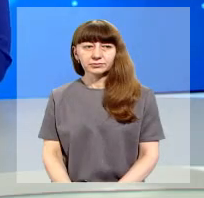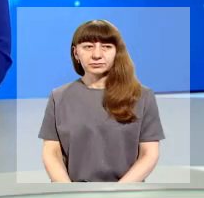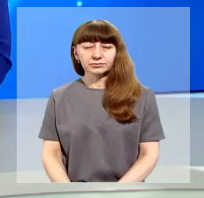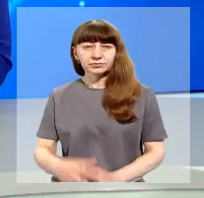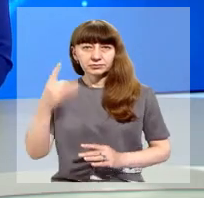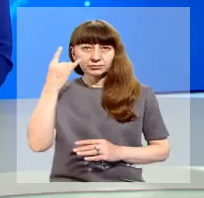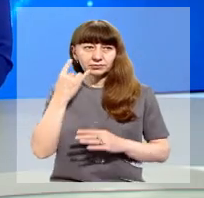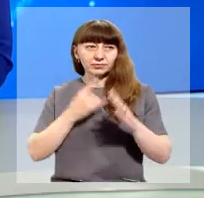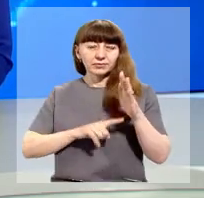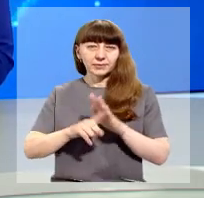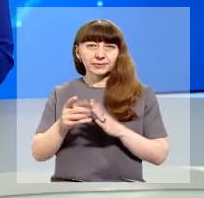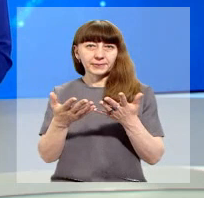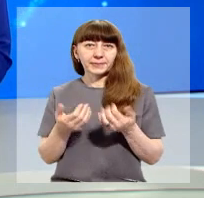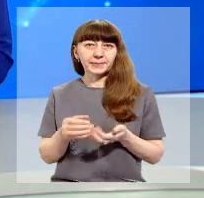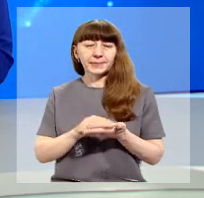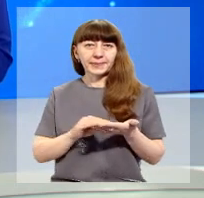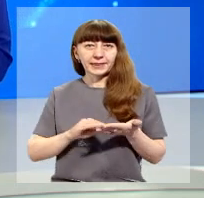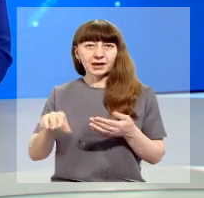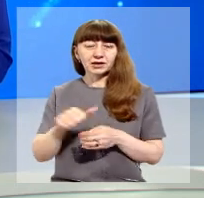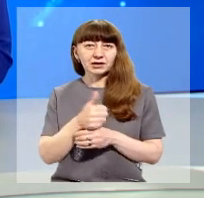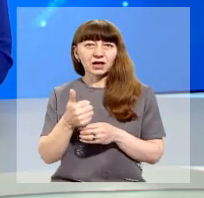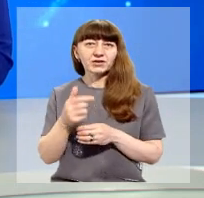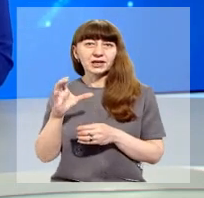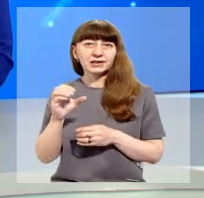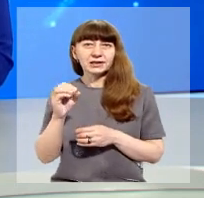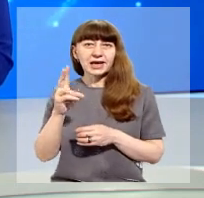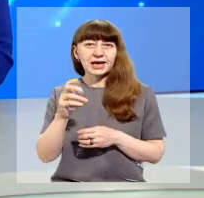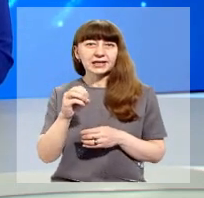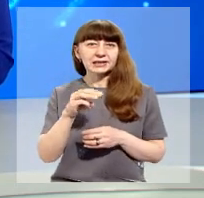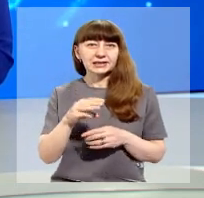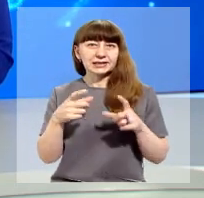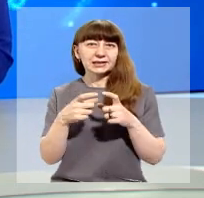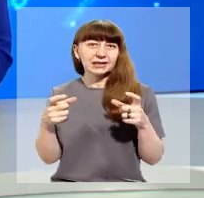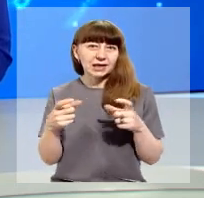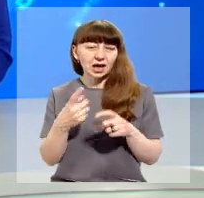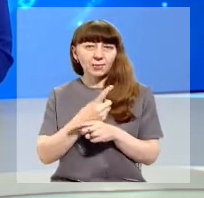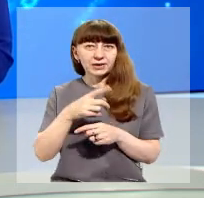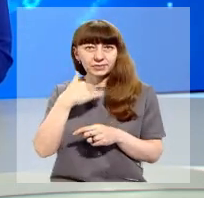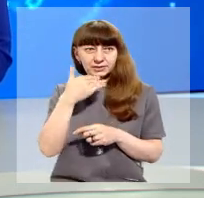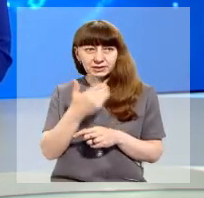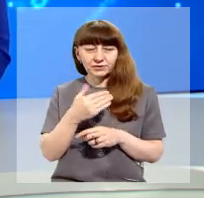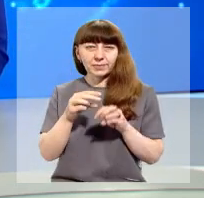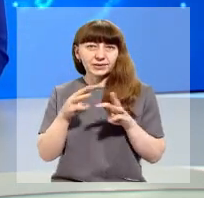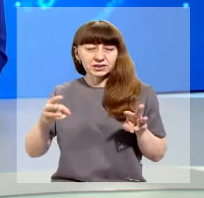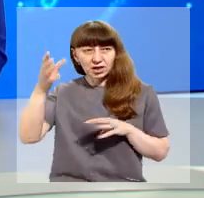В Казахстане начался прием заявлений на основное единое национальное тестирование. Об этом сообщили в Министерстве науки и высшего